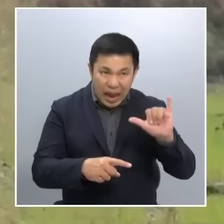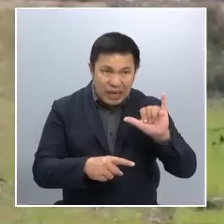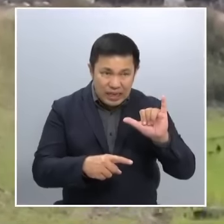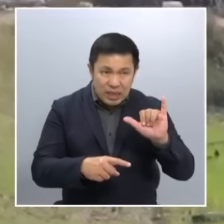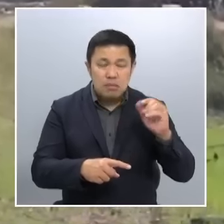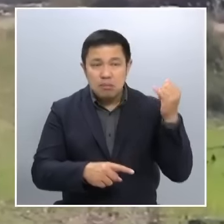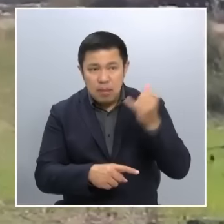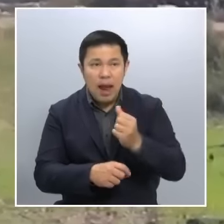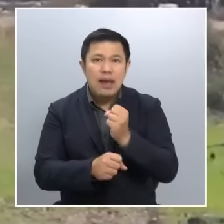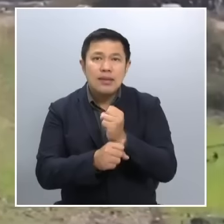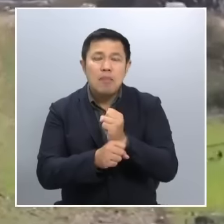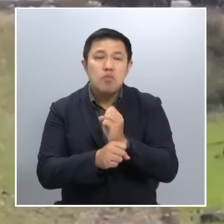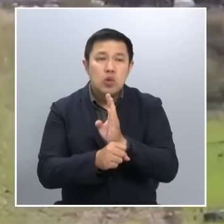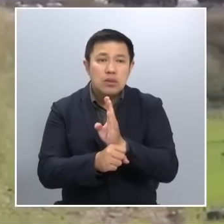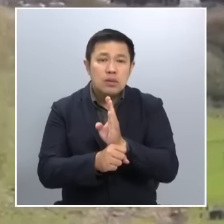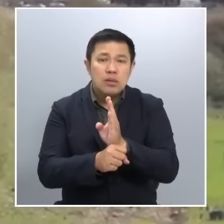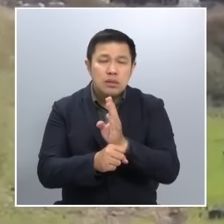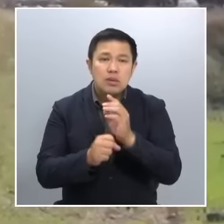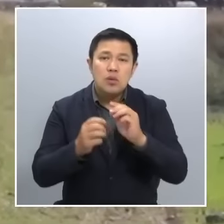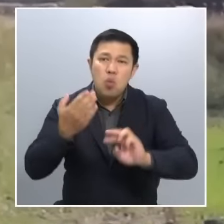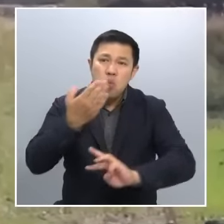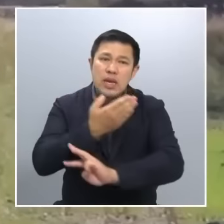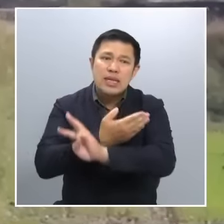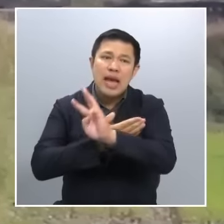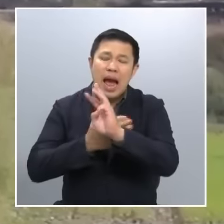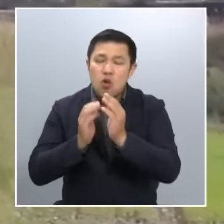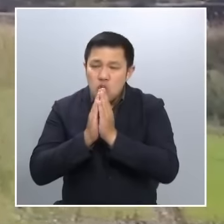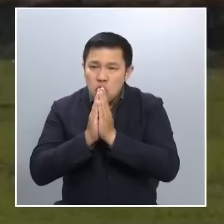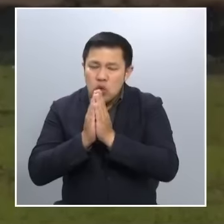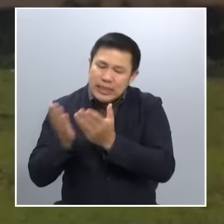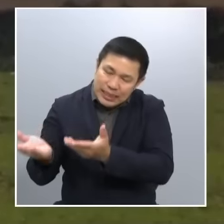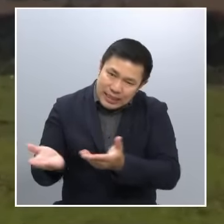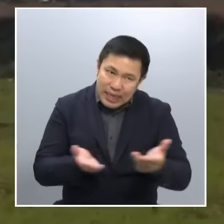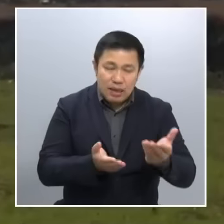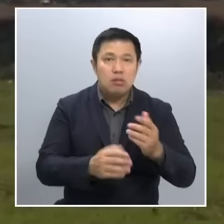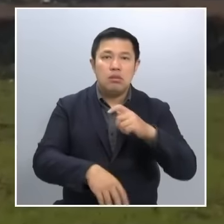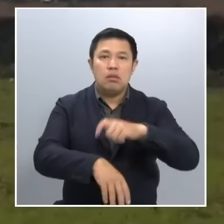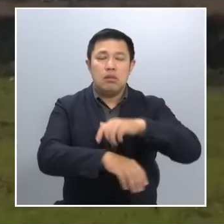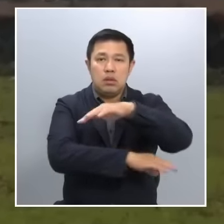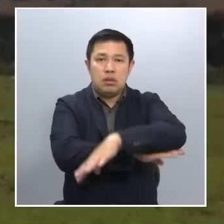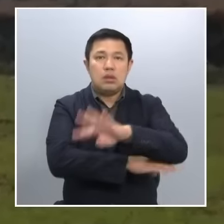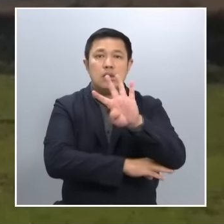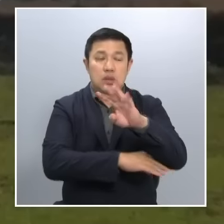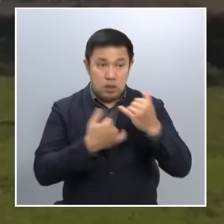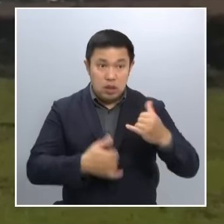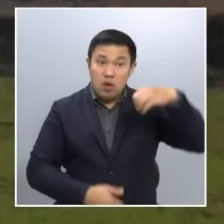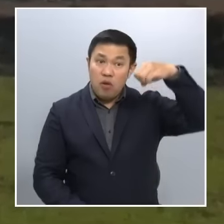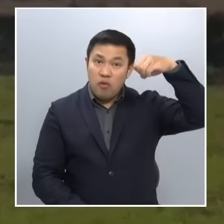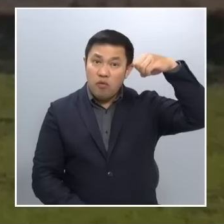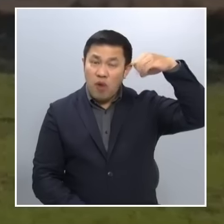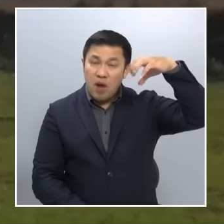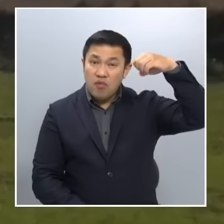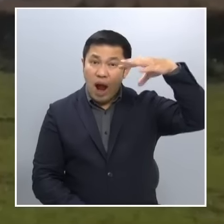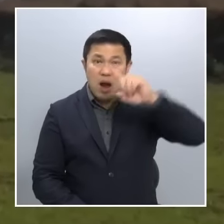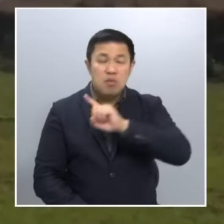ได้มาทำพิธีอัญเชิญดวงวิญญาณในเวลา 16:00 น.ของวันนี้แล้วก็มีการประสานเจ้าหน้าที่ไฟฟ้าให้มาช่วยติดตั้งไฟส่อง